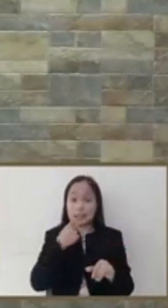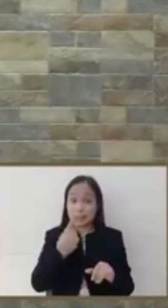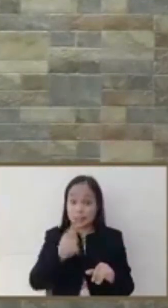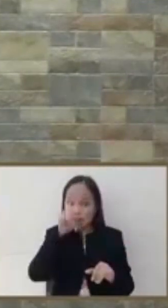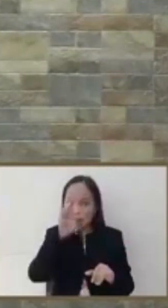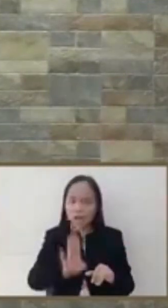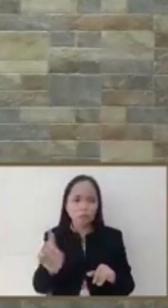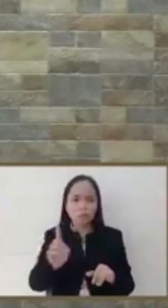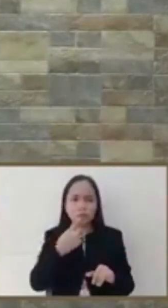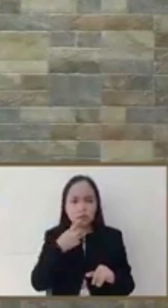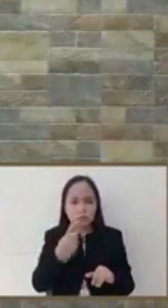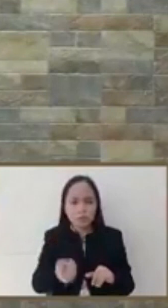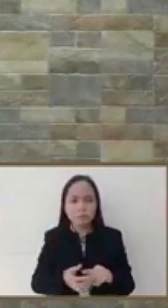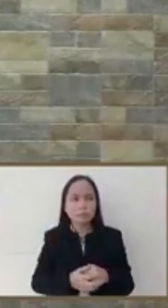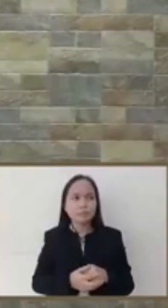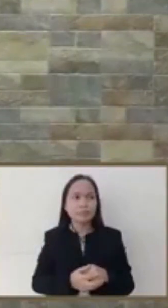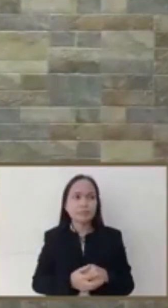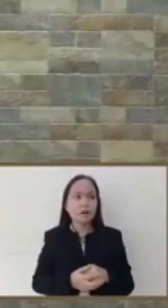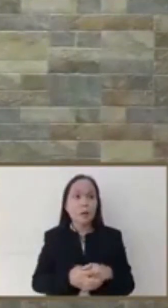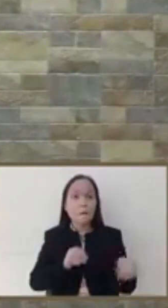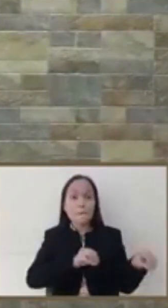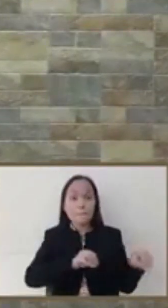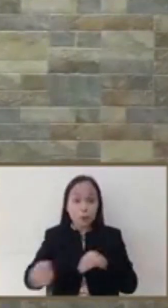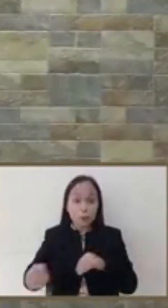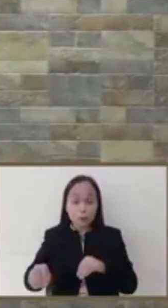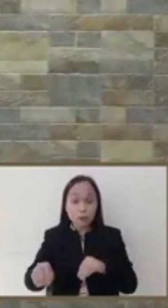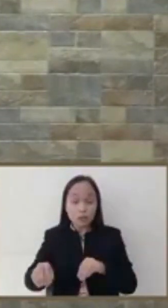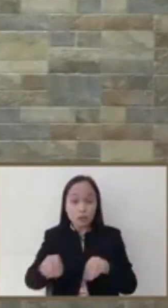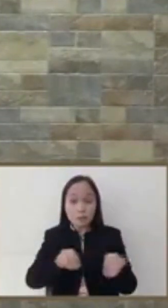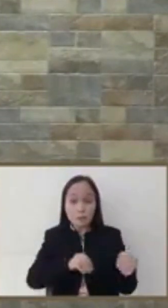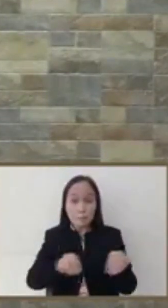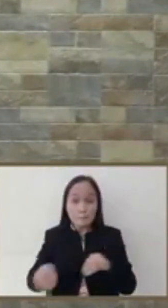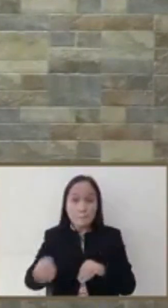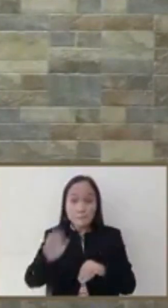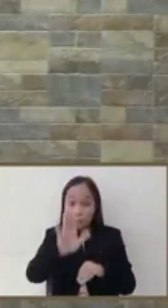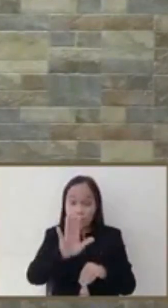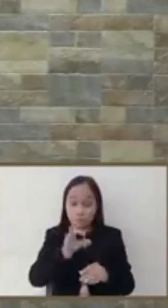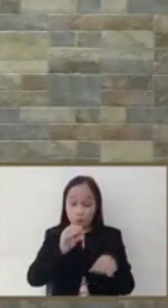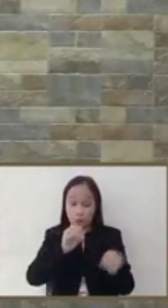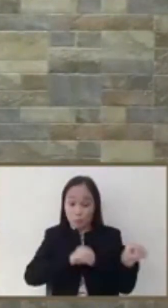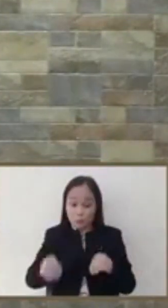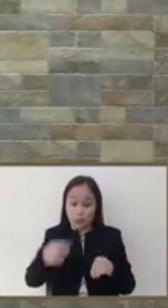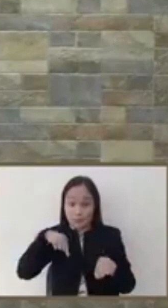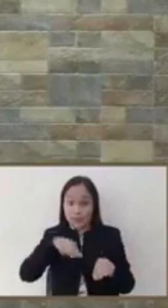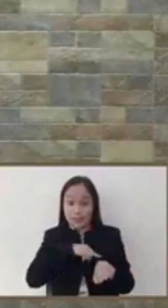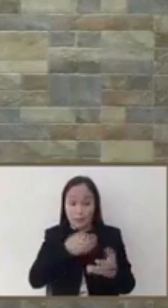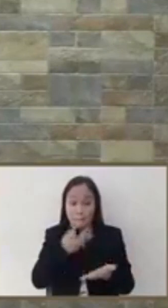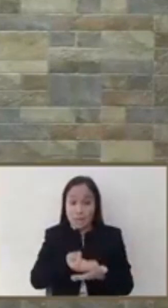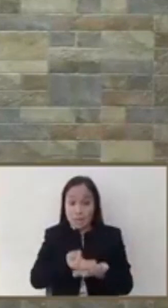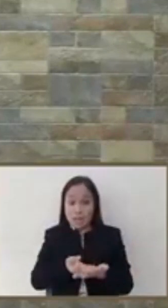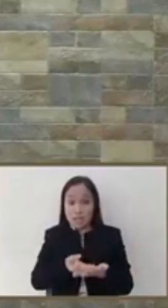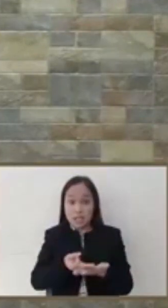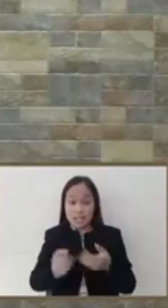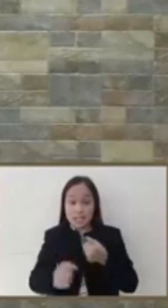kapatid? Alright? Ilagay natin yung pera, yung ating treasures